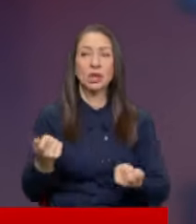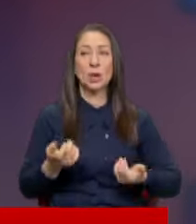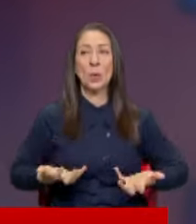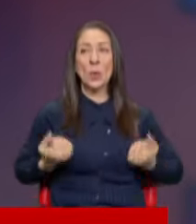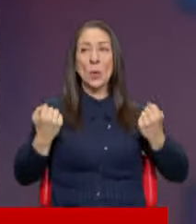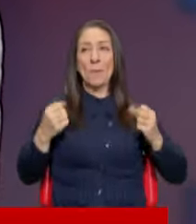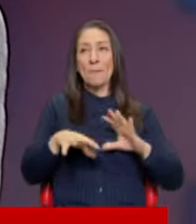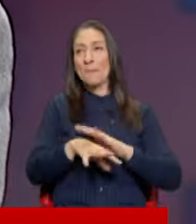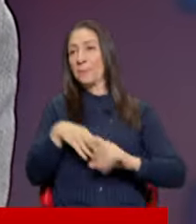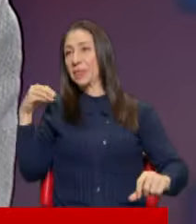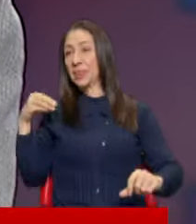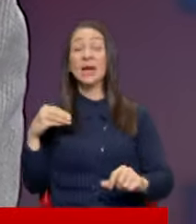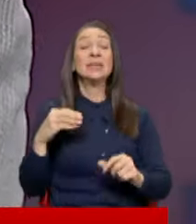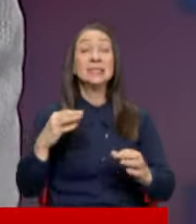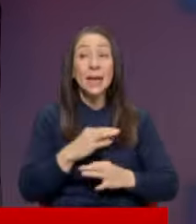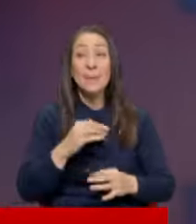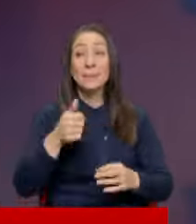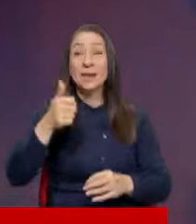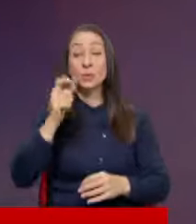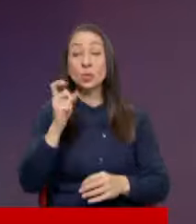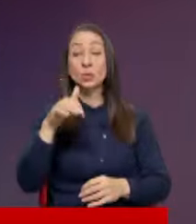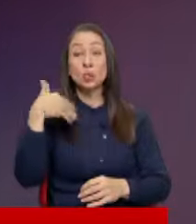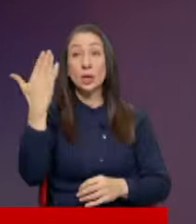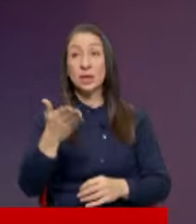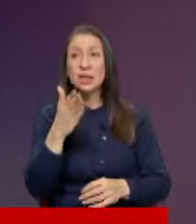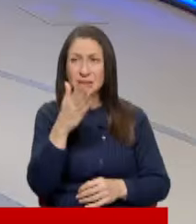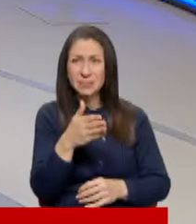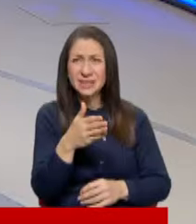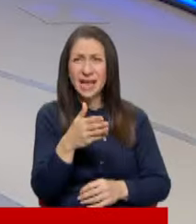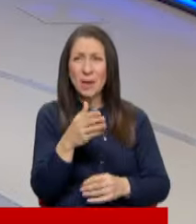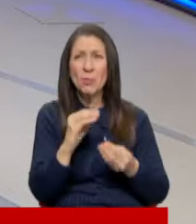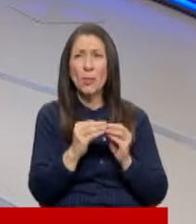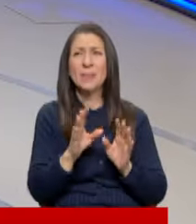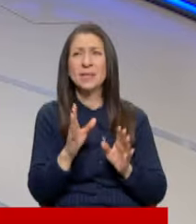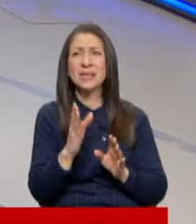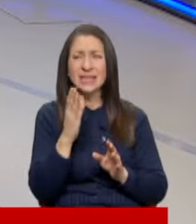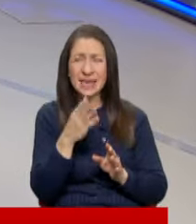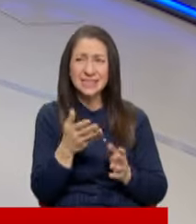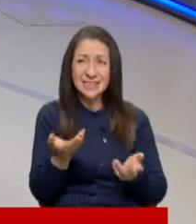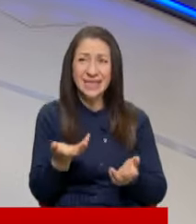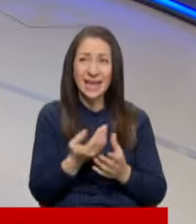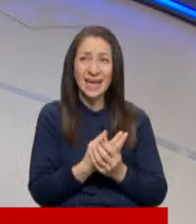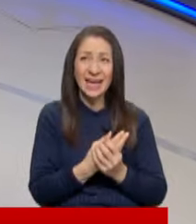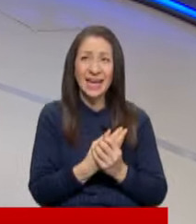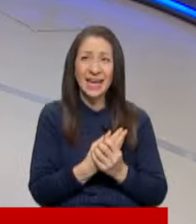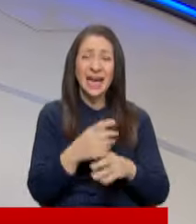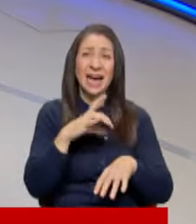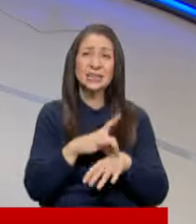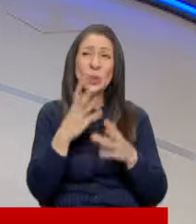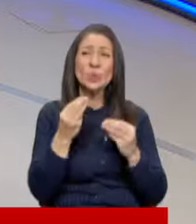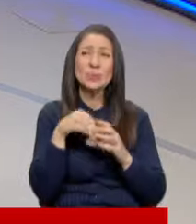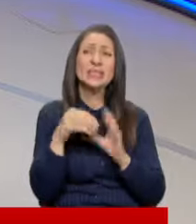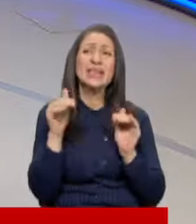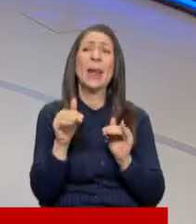kurtulu Sayın bakan da 9 gün sonra gidiyor gitmesi de problem değil gidersiniz de hasta olduğum için